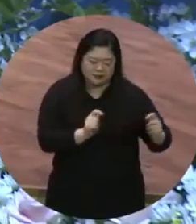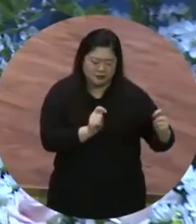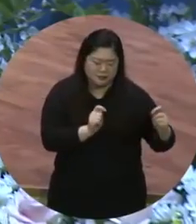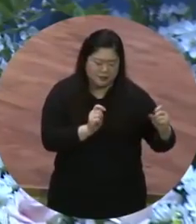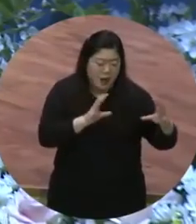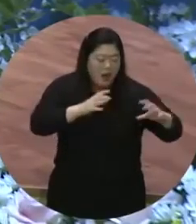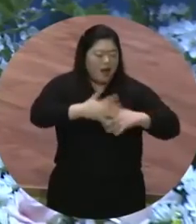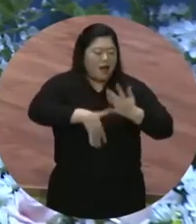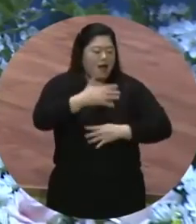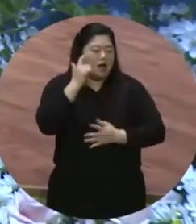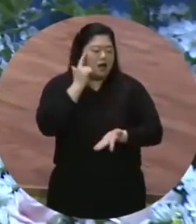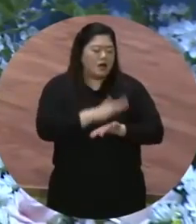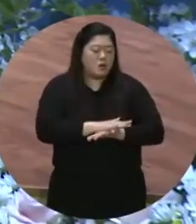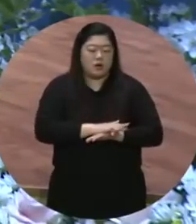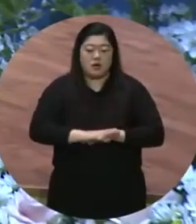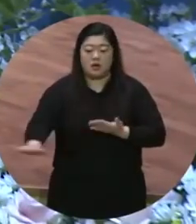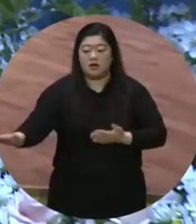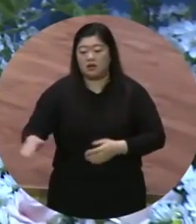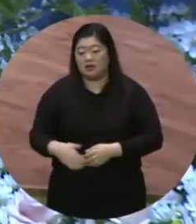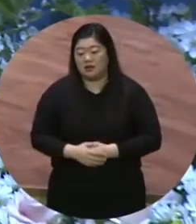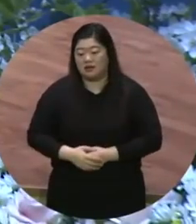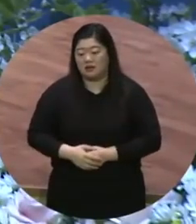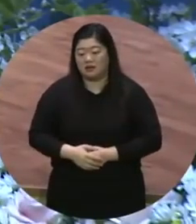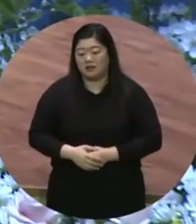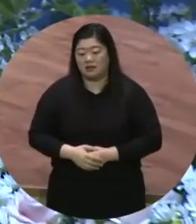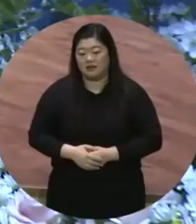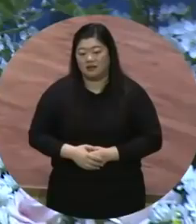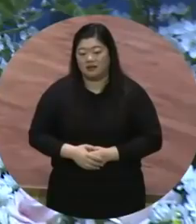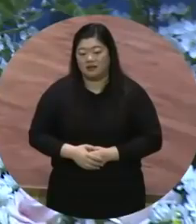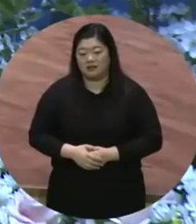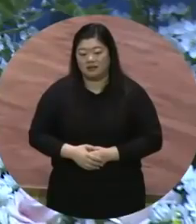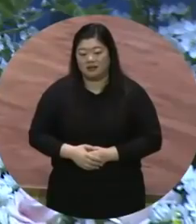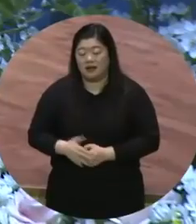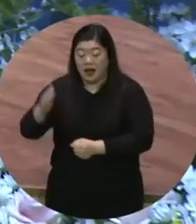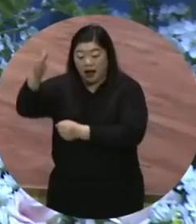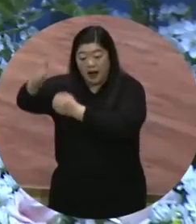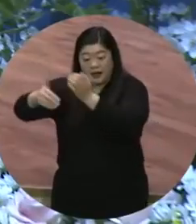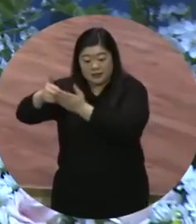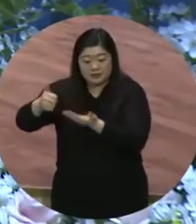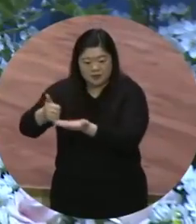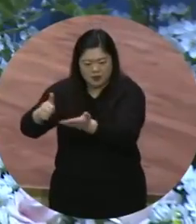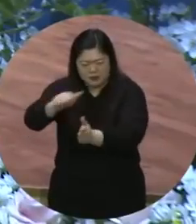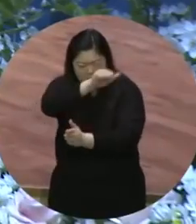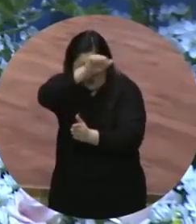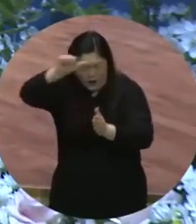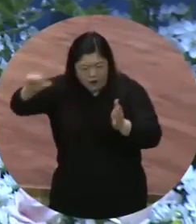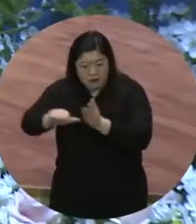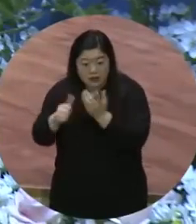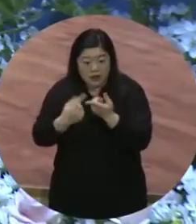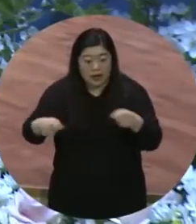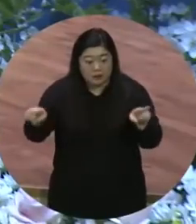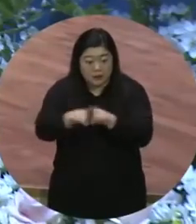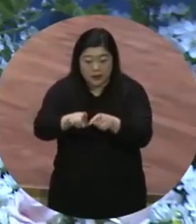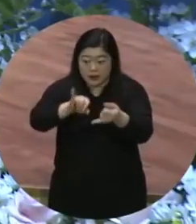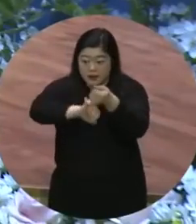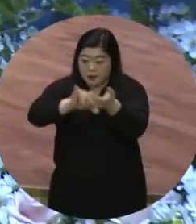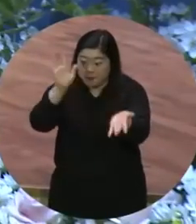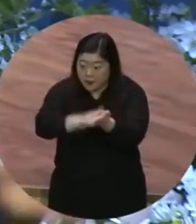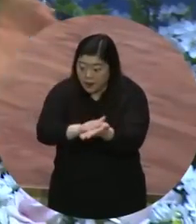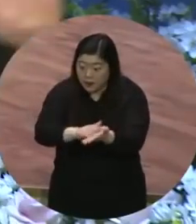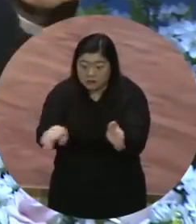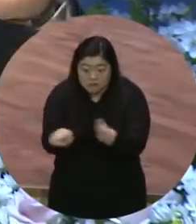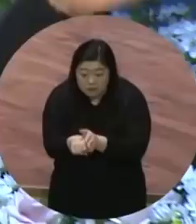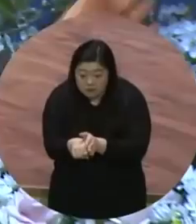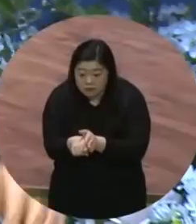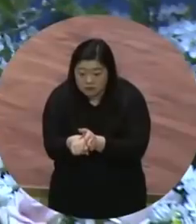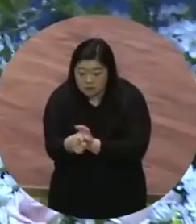끝난 겁니다. 주님이 세상 끝날까지 내 인생 끝날까지 함께 하신다는데 그럼 끝난 거 아니에요. 누가